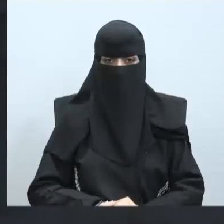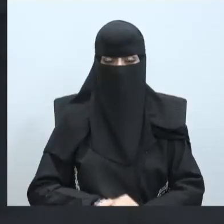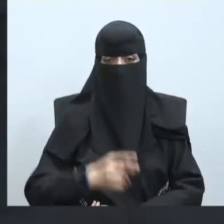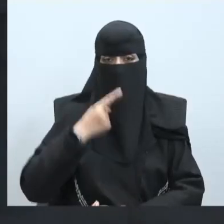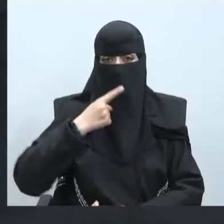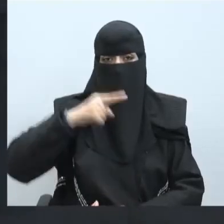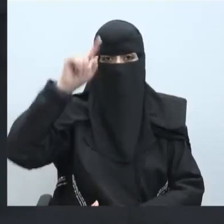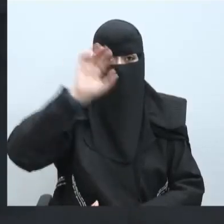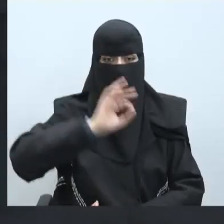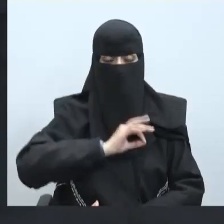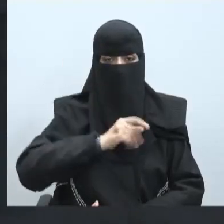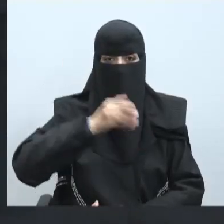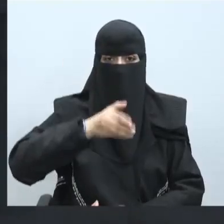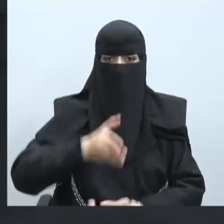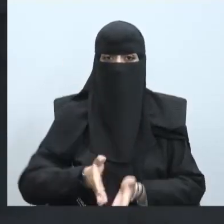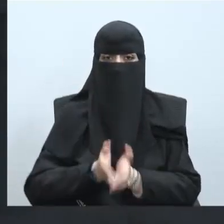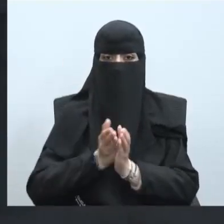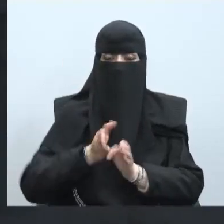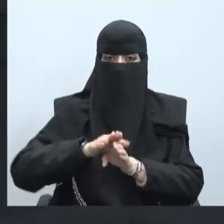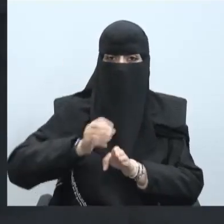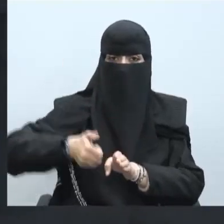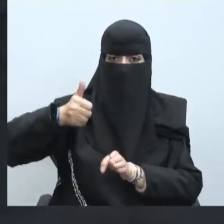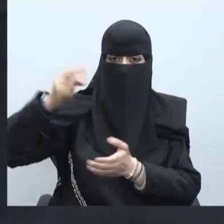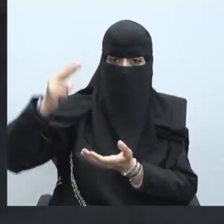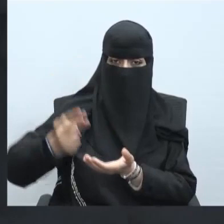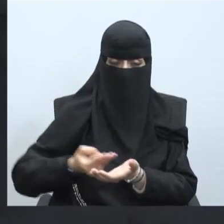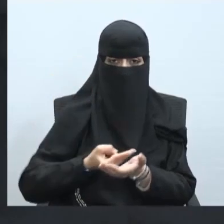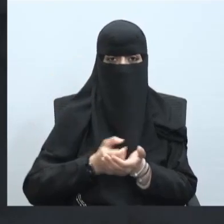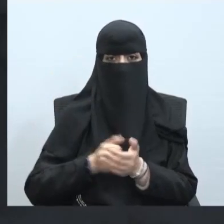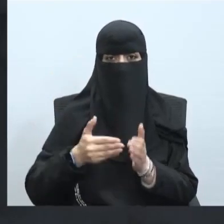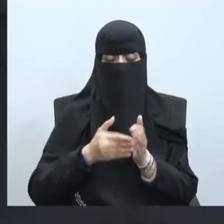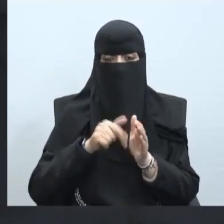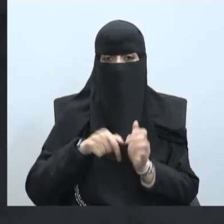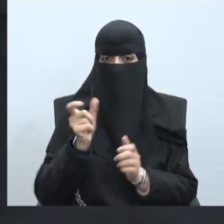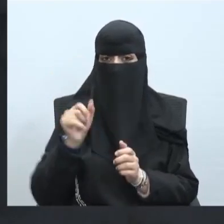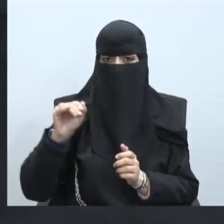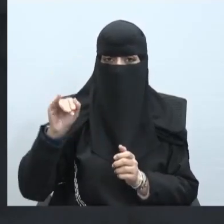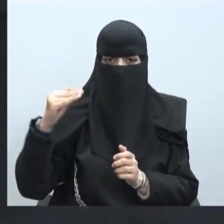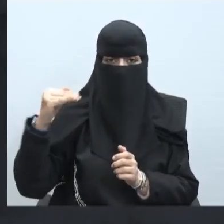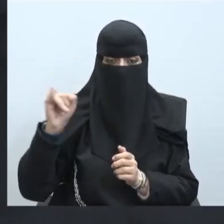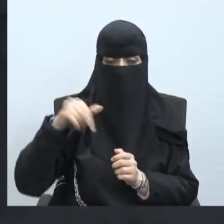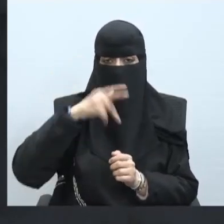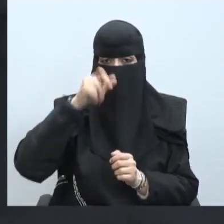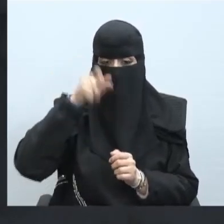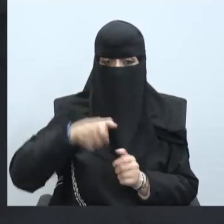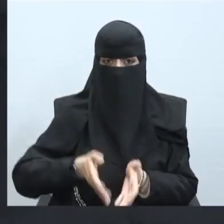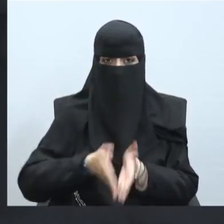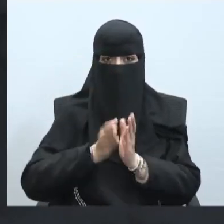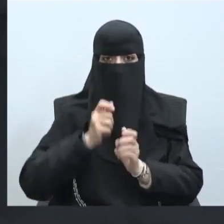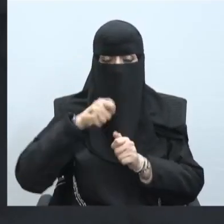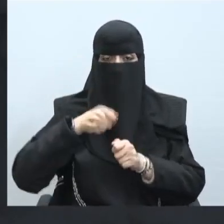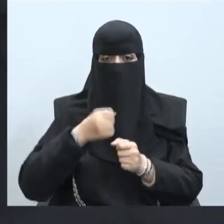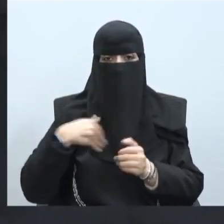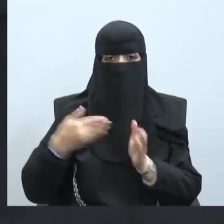بسم الله الرحمن الرحيم والصلاه والسلام على اشرف الانبياء واتم المرسلين نبينا محمد عليه افضل صلاه